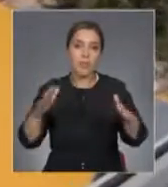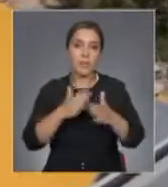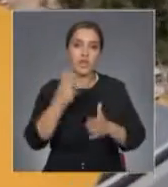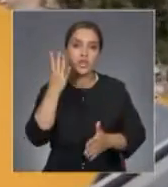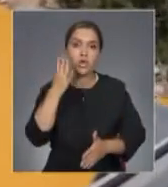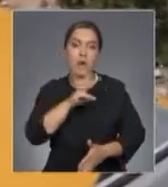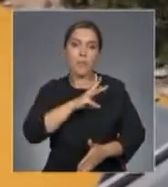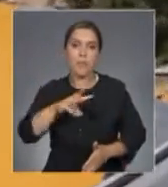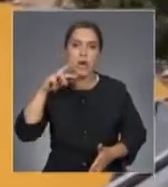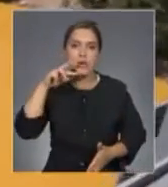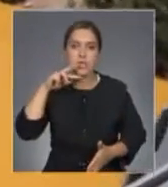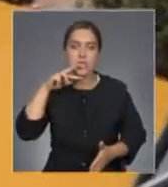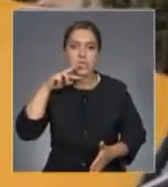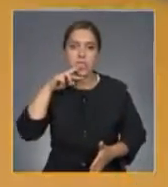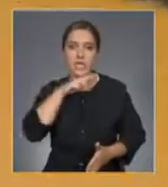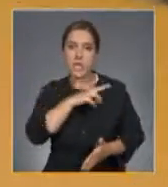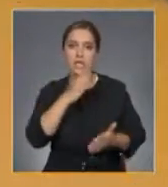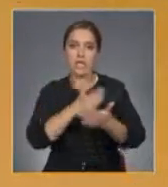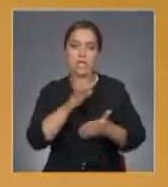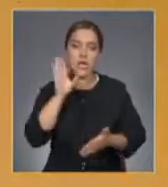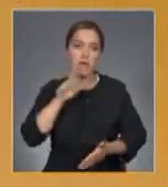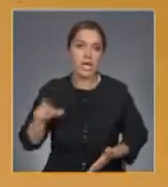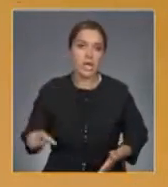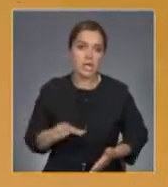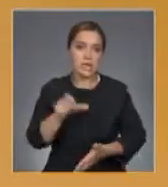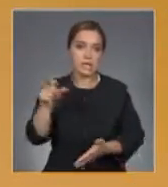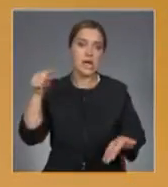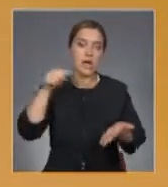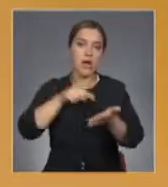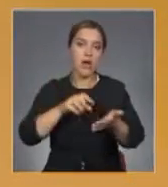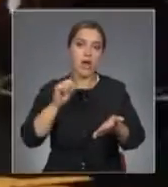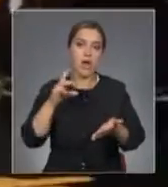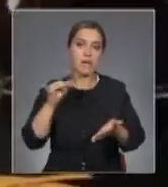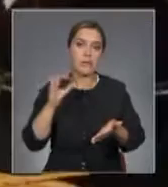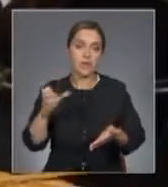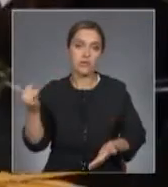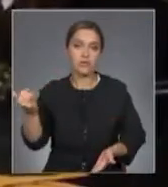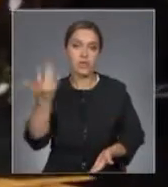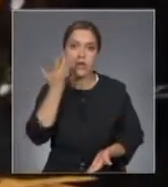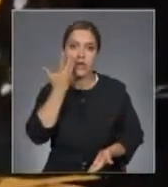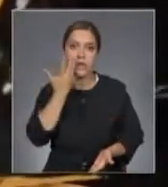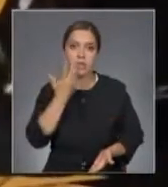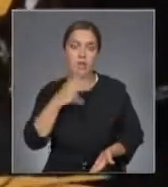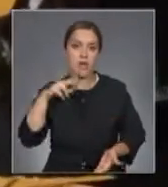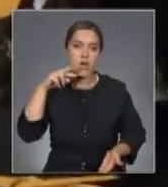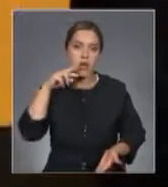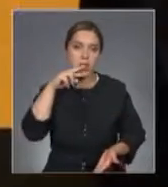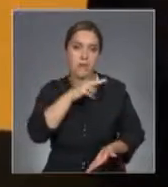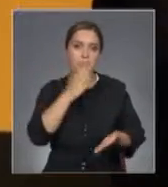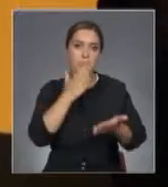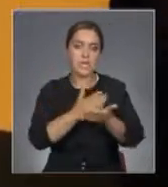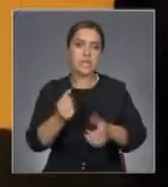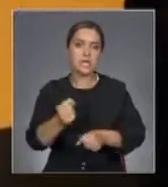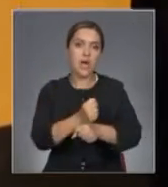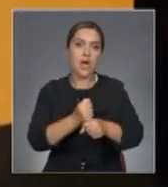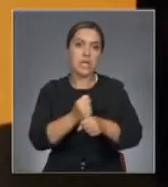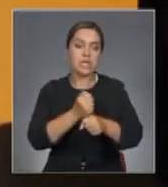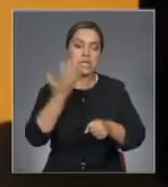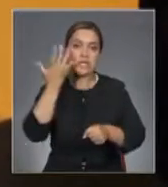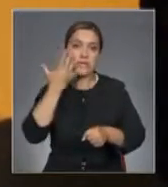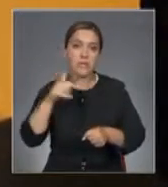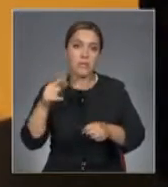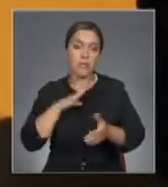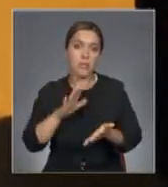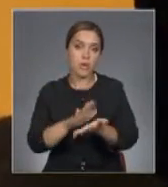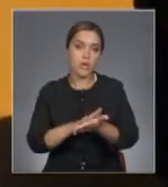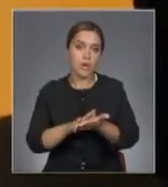4 миллионов токсичных отходов в реку Анимас. Ее вода окрасилась в ядовито-горчичный цвет. ЧП произошло во время работ по